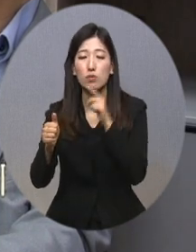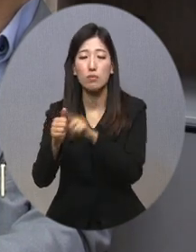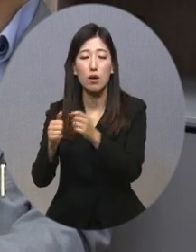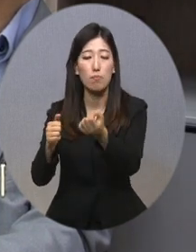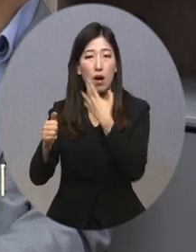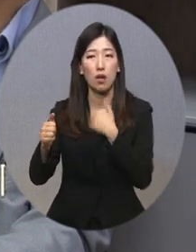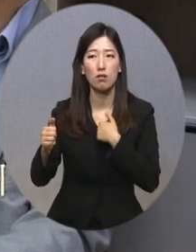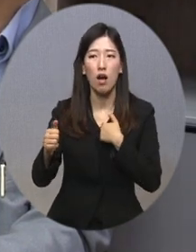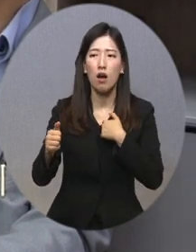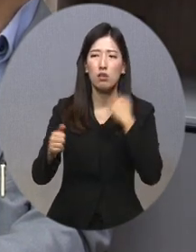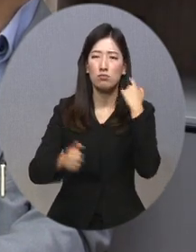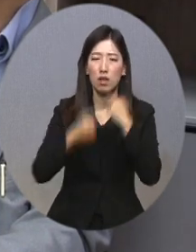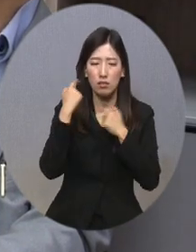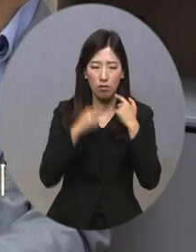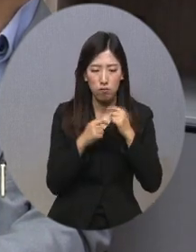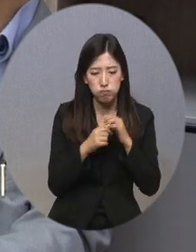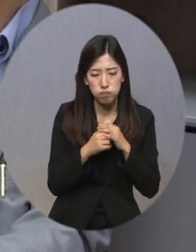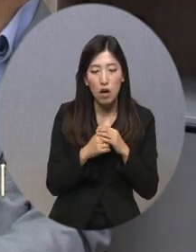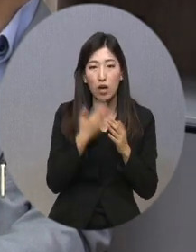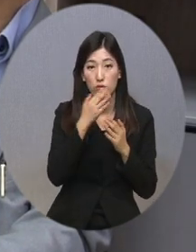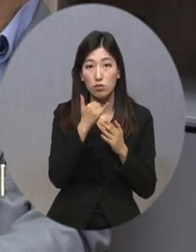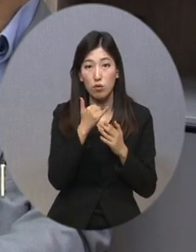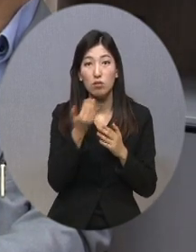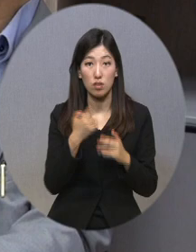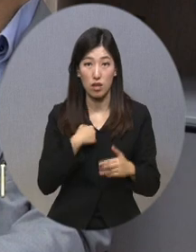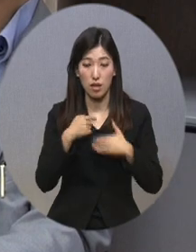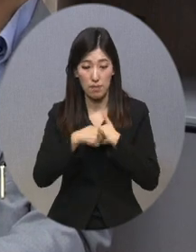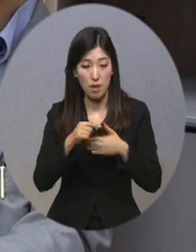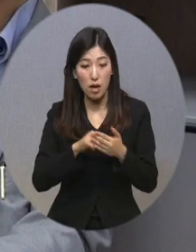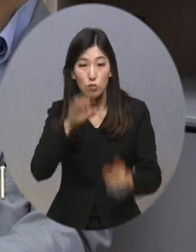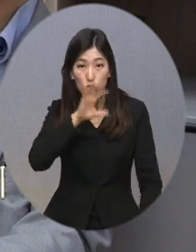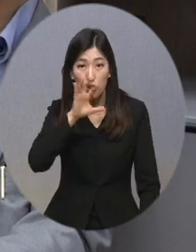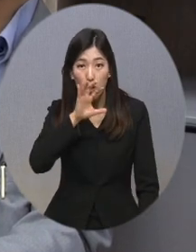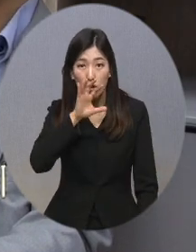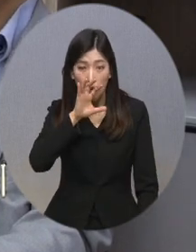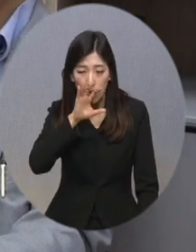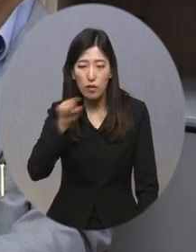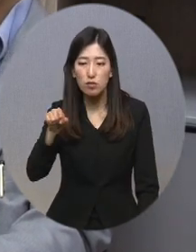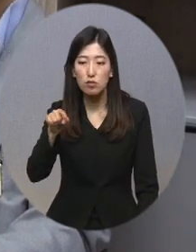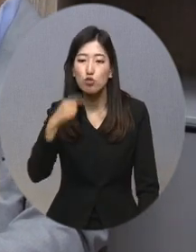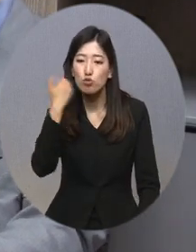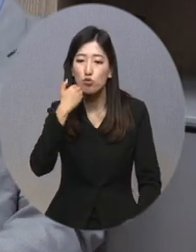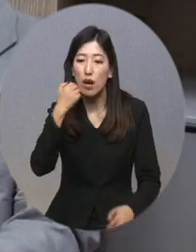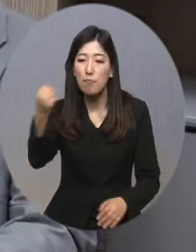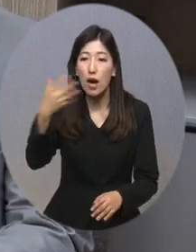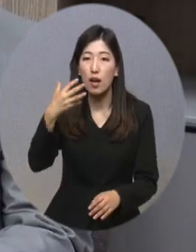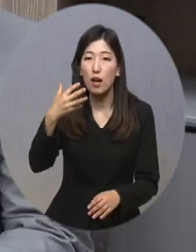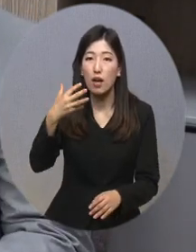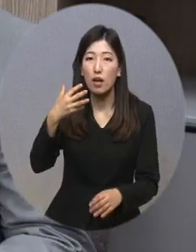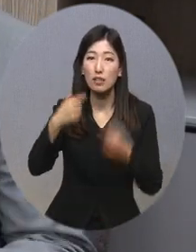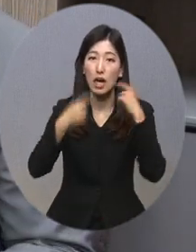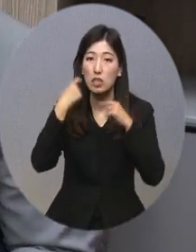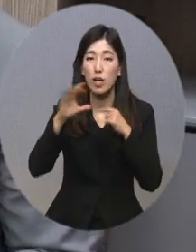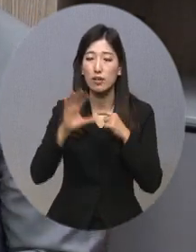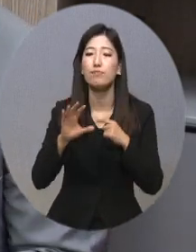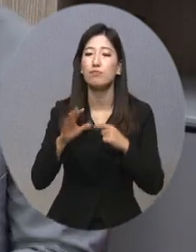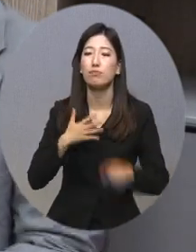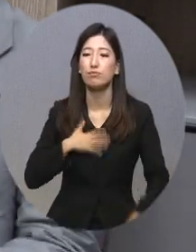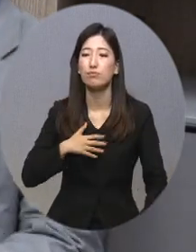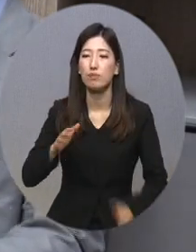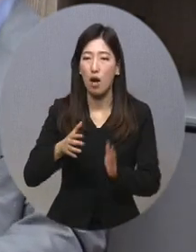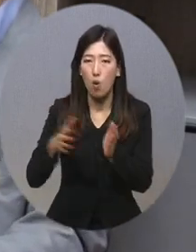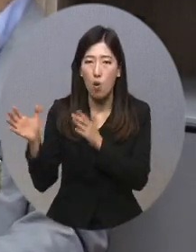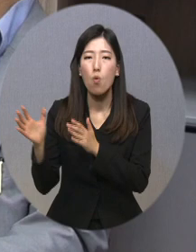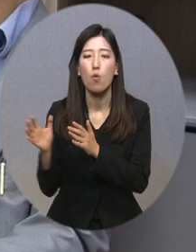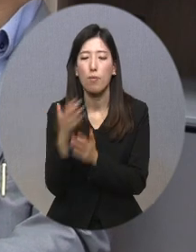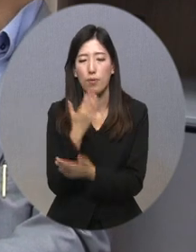훈련할 수 있도록 하는 것이 이제 저의 그 목적이라고 볼 수 있습니다. 예. 예. 요즘에 그 청소년들